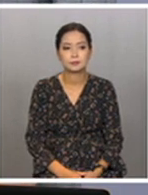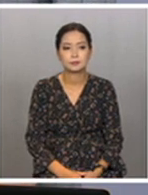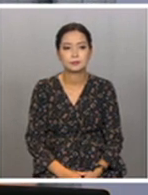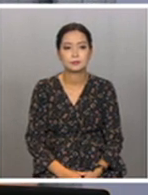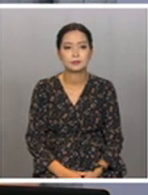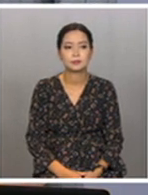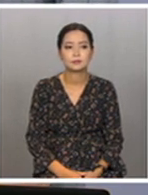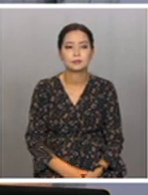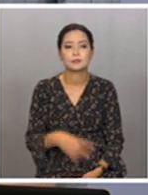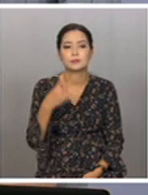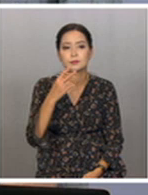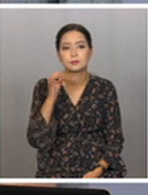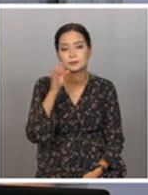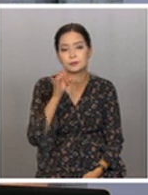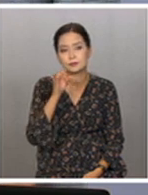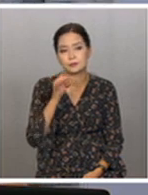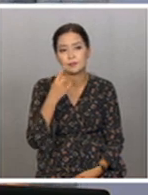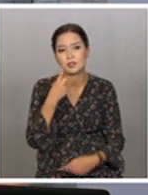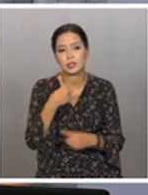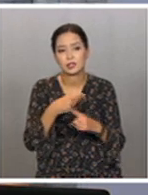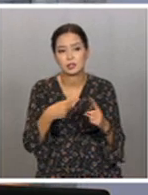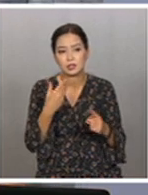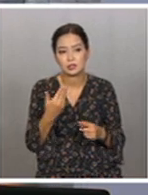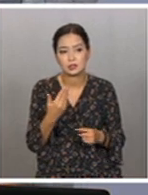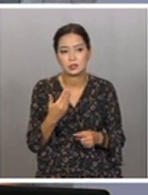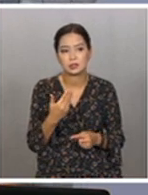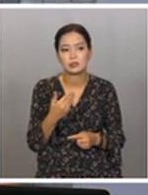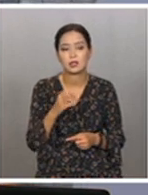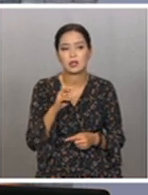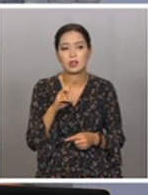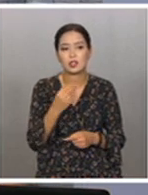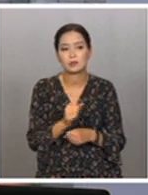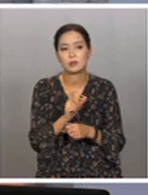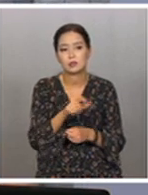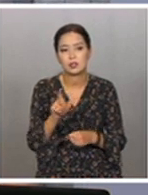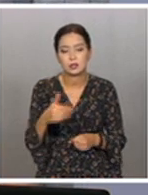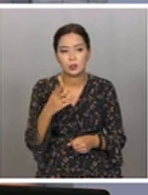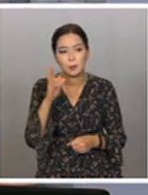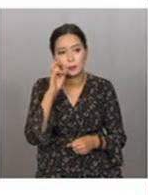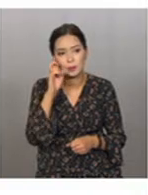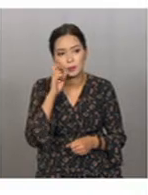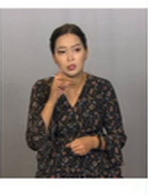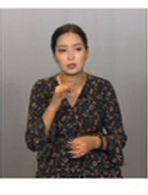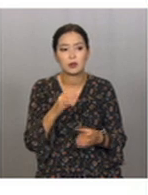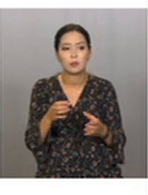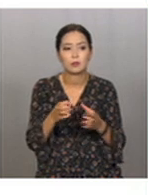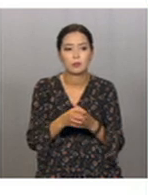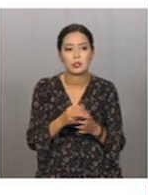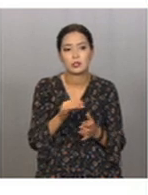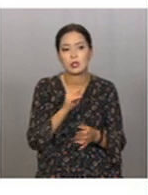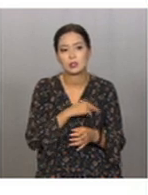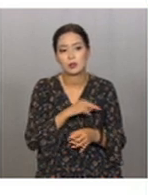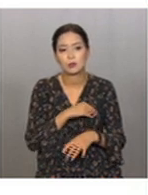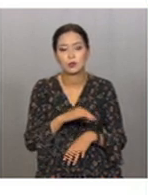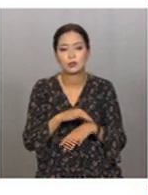20-шы жылдардың бірінші жартысында большевиктер Алаш қайраткерлерін мемлекеттік кеңес және шаруашылық жұмысқа